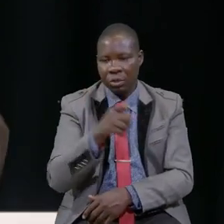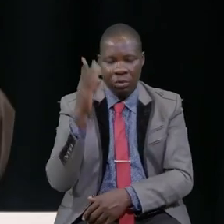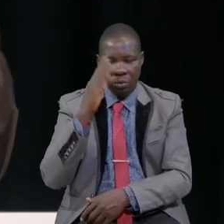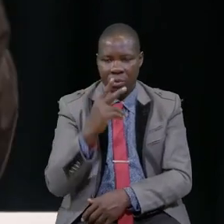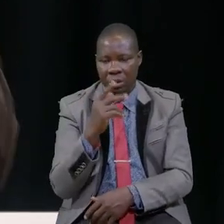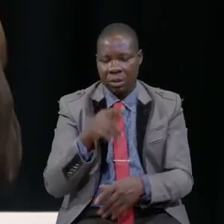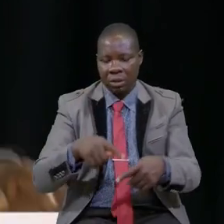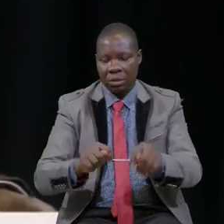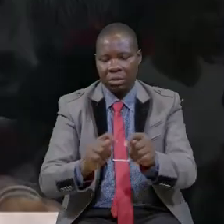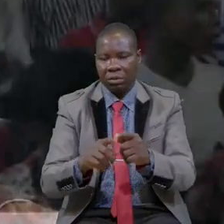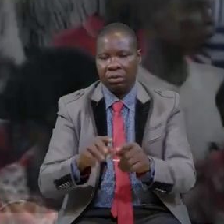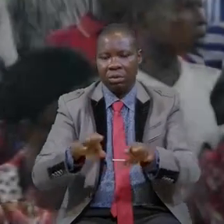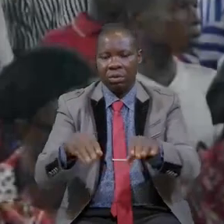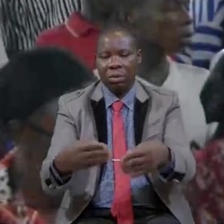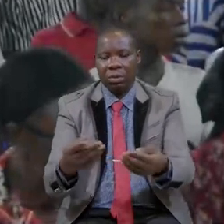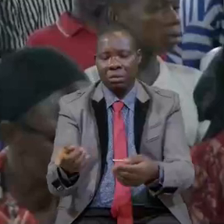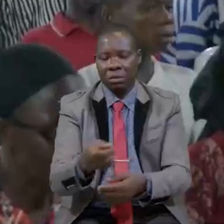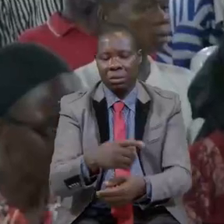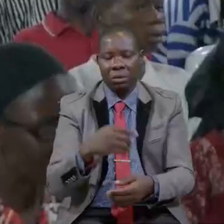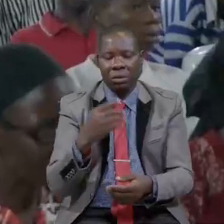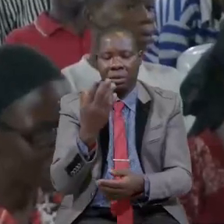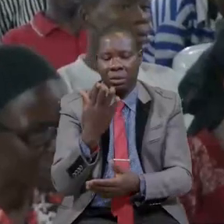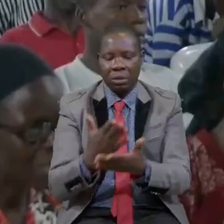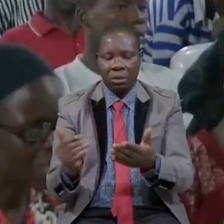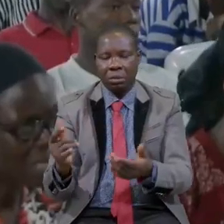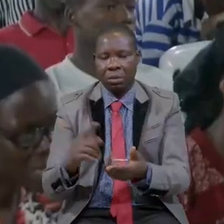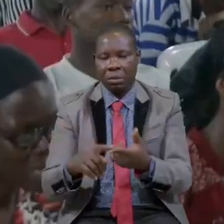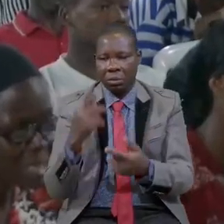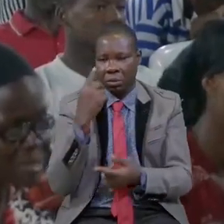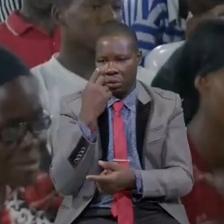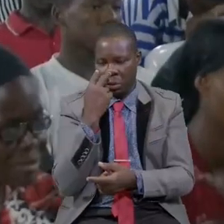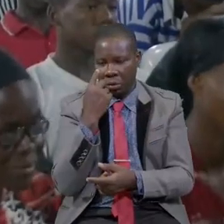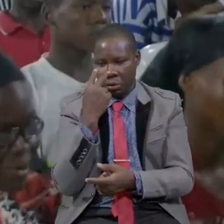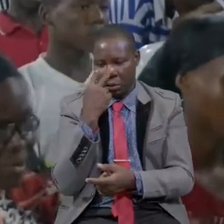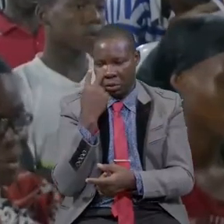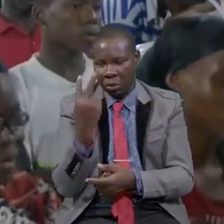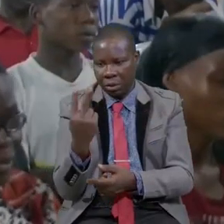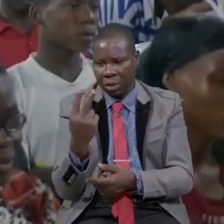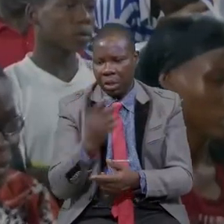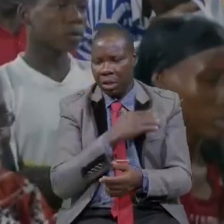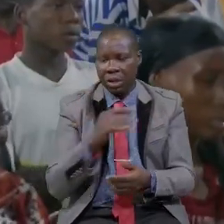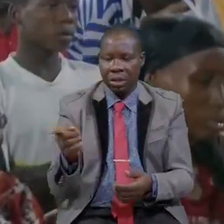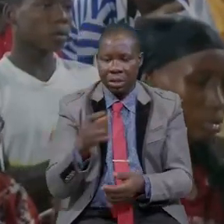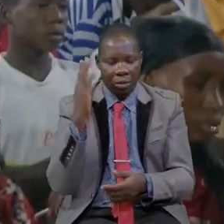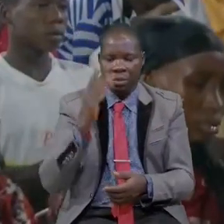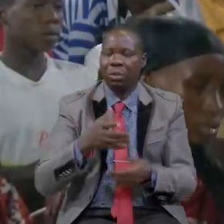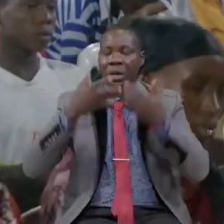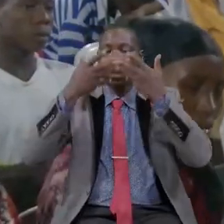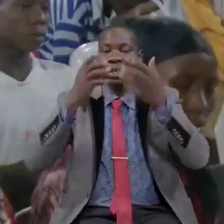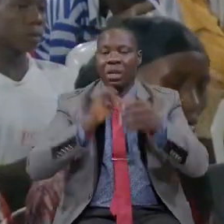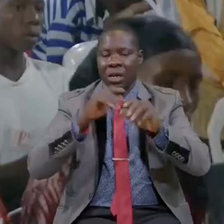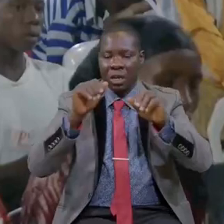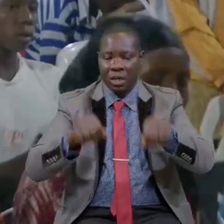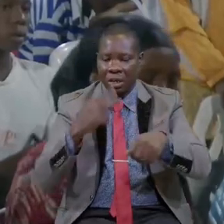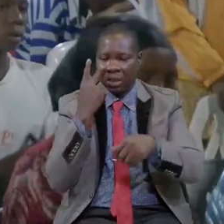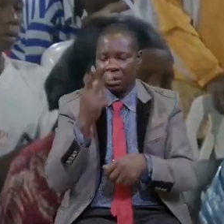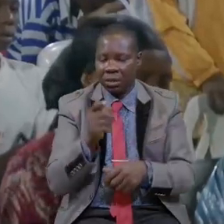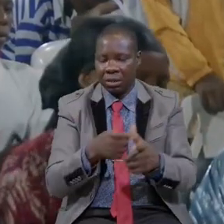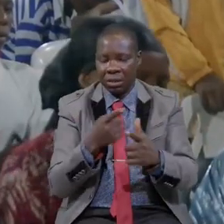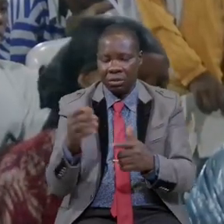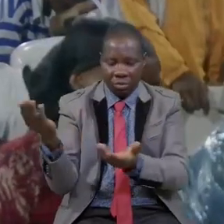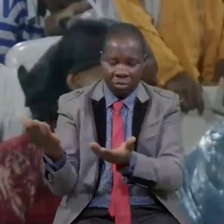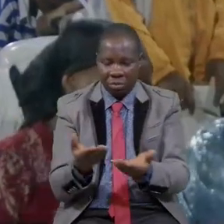Et ceux-là qui ont des problèmes, des difficultés, soyons dans la prière, parce que tout à l'heure, le Seigneur va